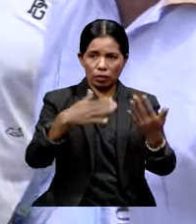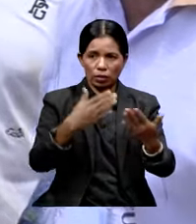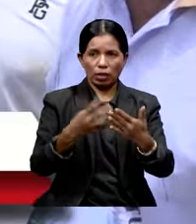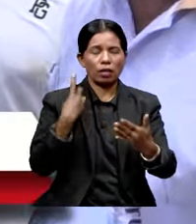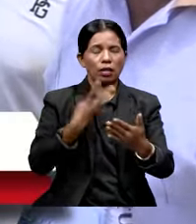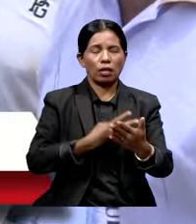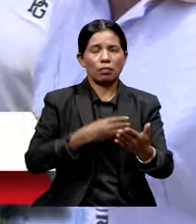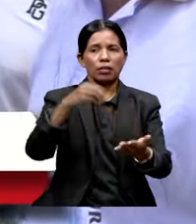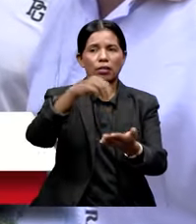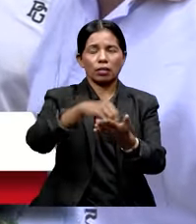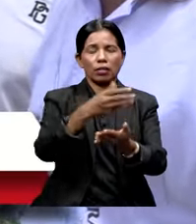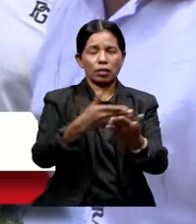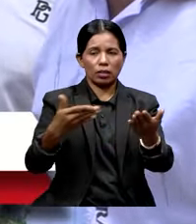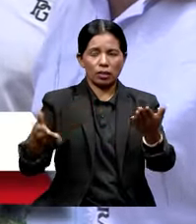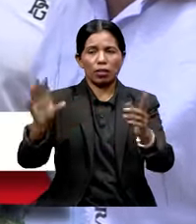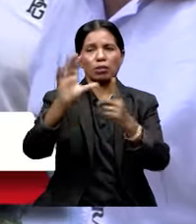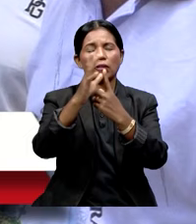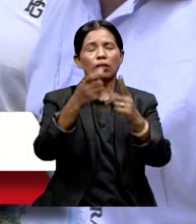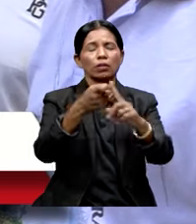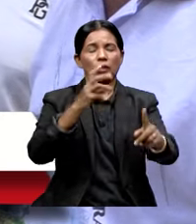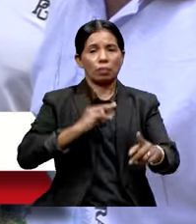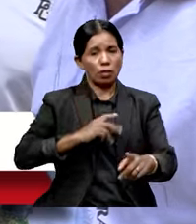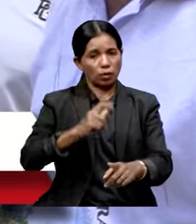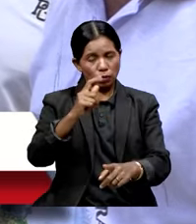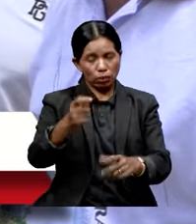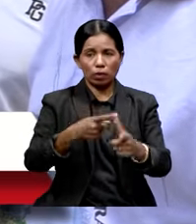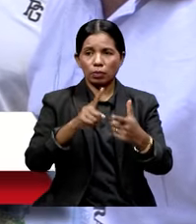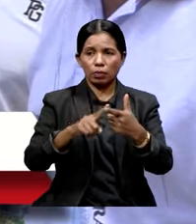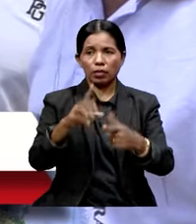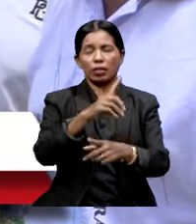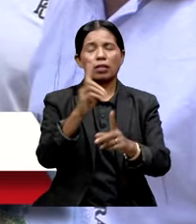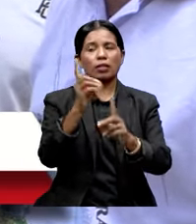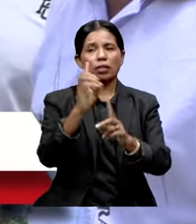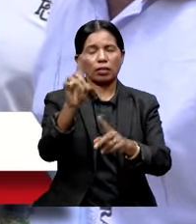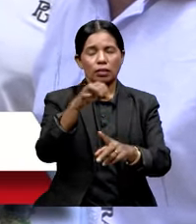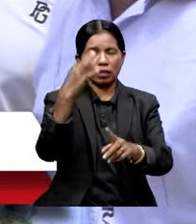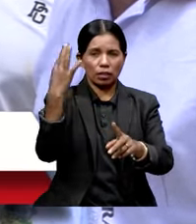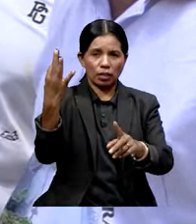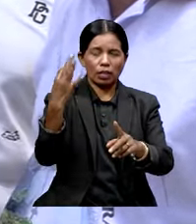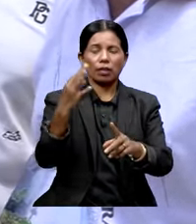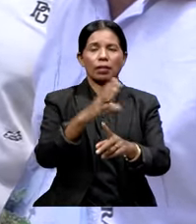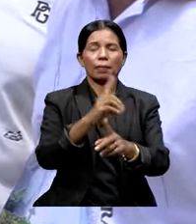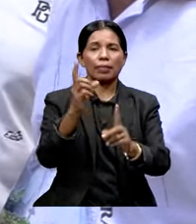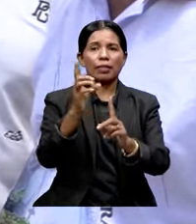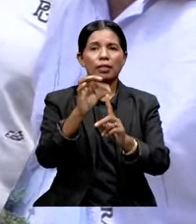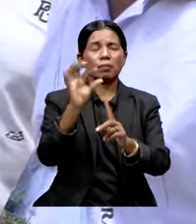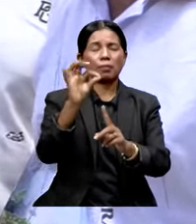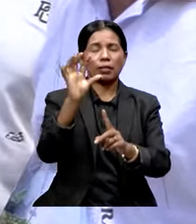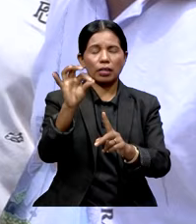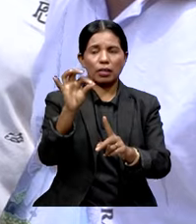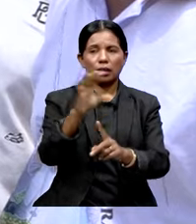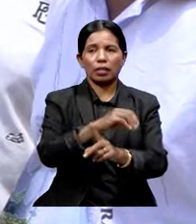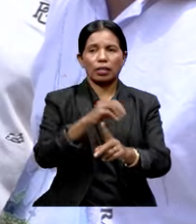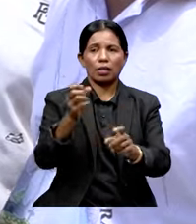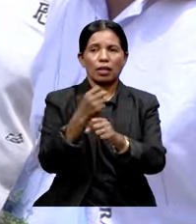se enfeita ho material cultura usi Manatutu niang. Depois do hotu iha de novo da desang, mak ami se enfeita ho sa cultura sasanan rai